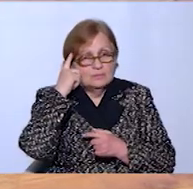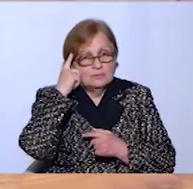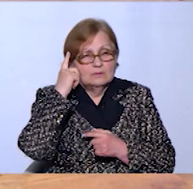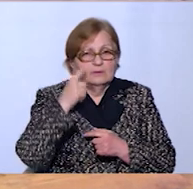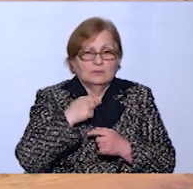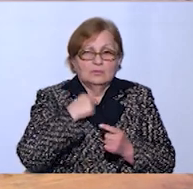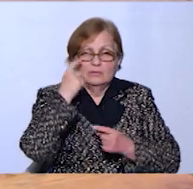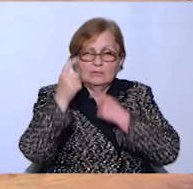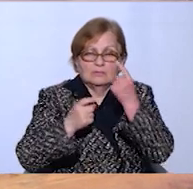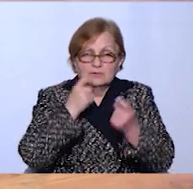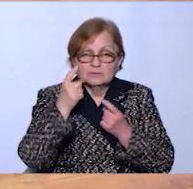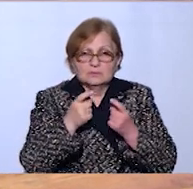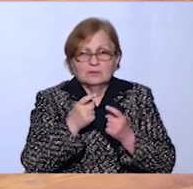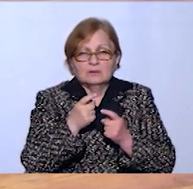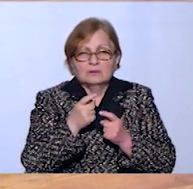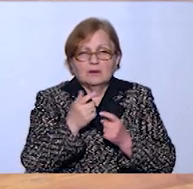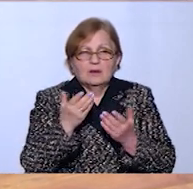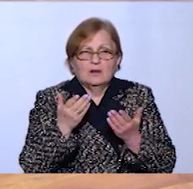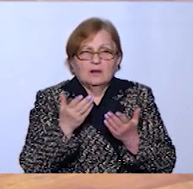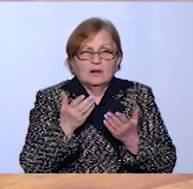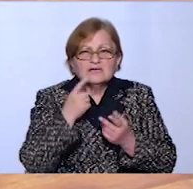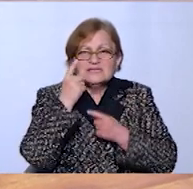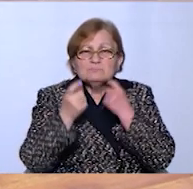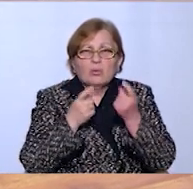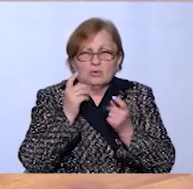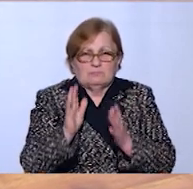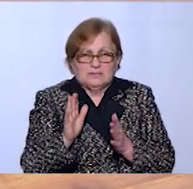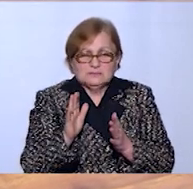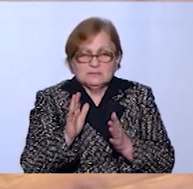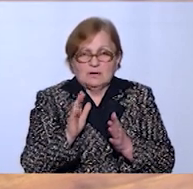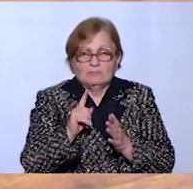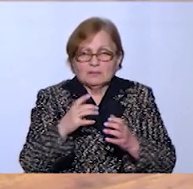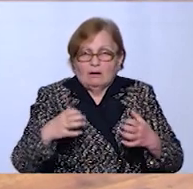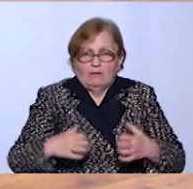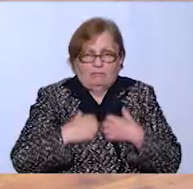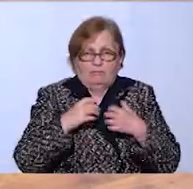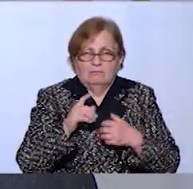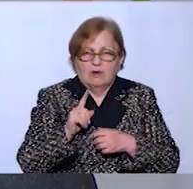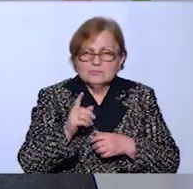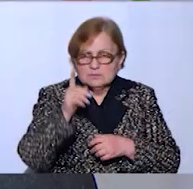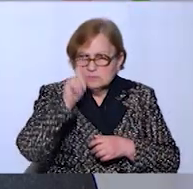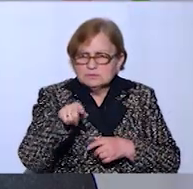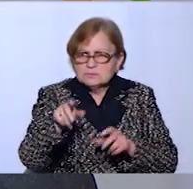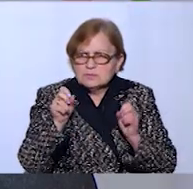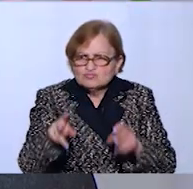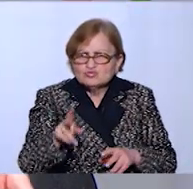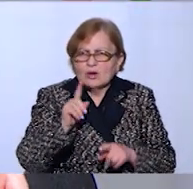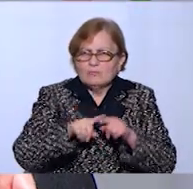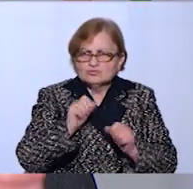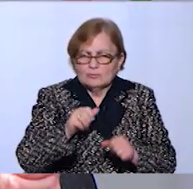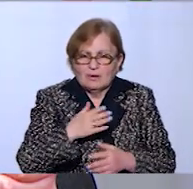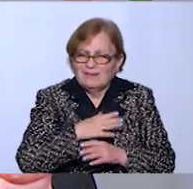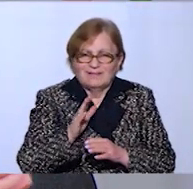ასაკიდან გამომდინარე, ალბათ უნდა ვაკონტროლოთ კორონავირუსთან დაკავშირებული ახალი ამბების გავრცელება